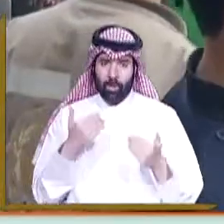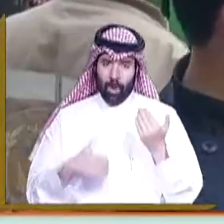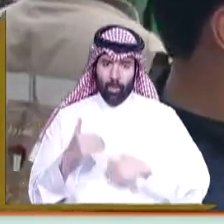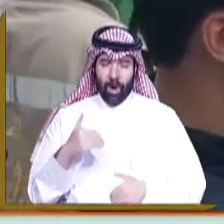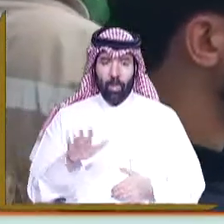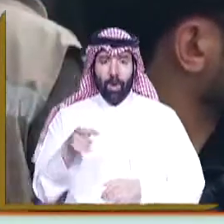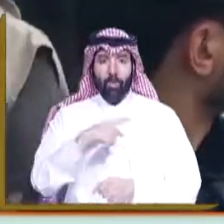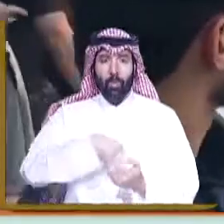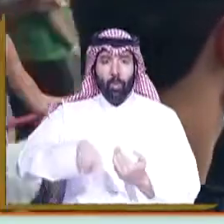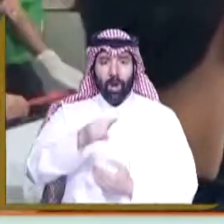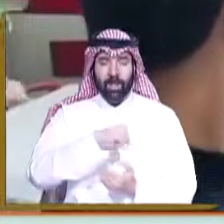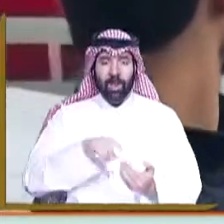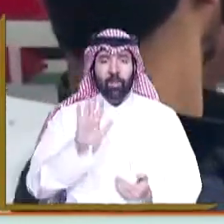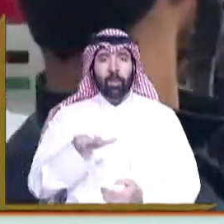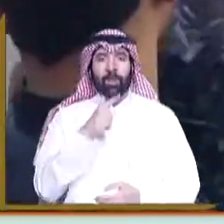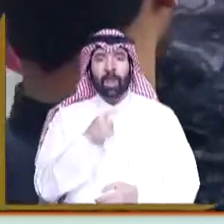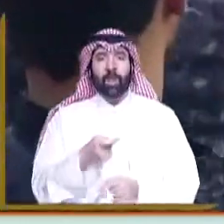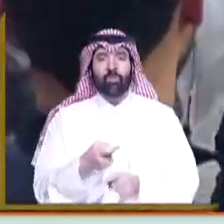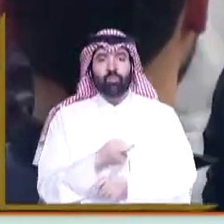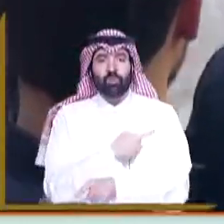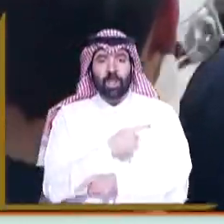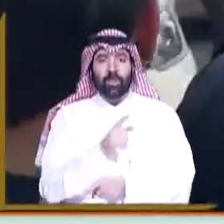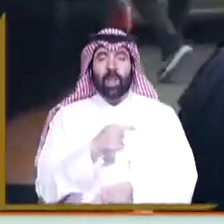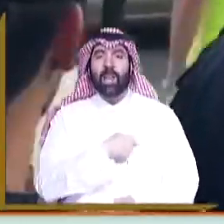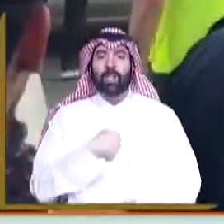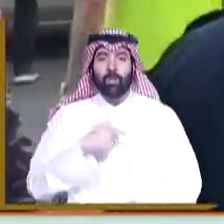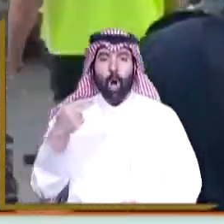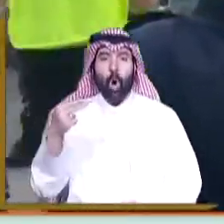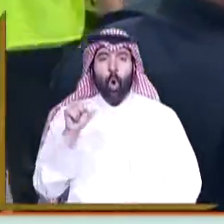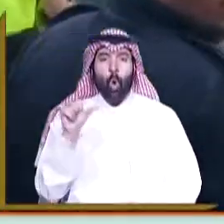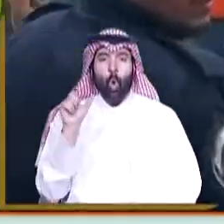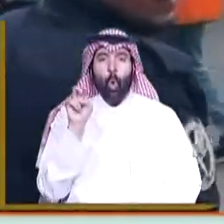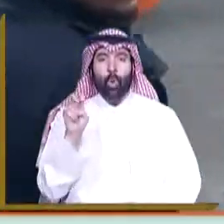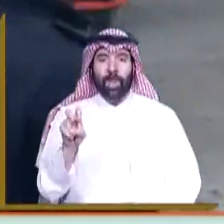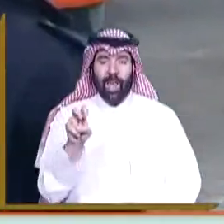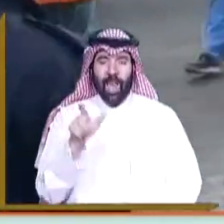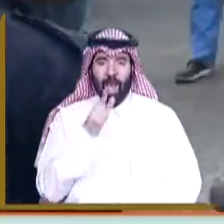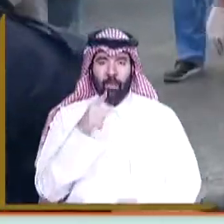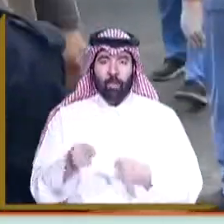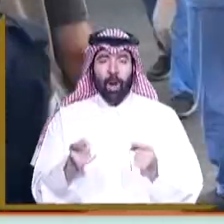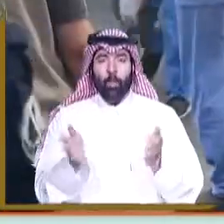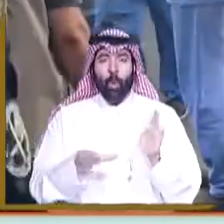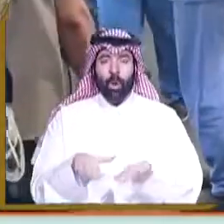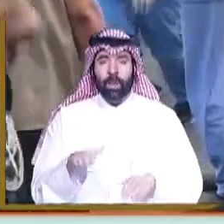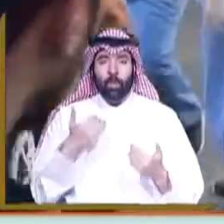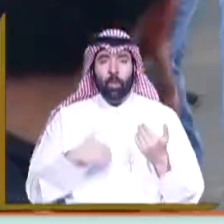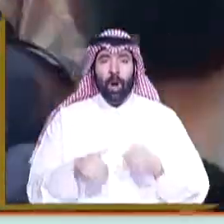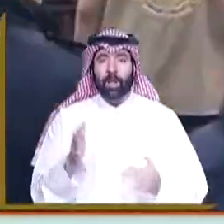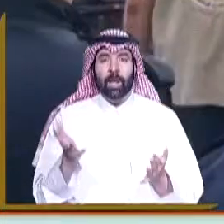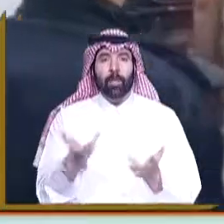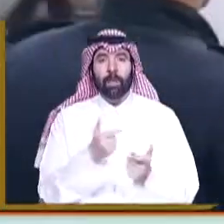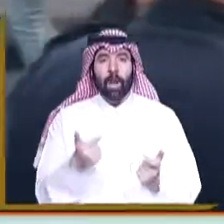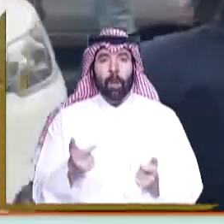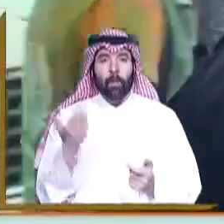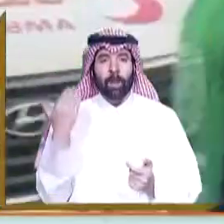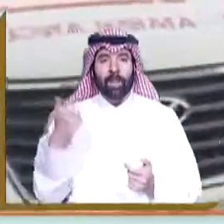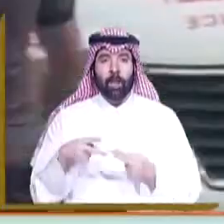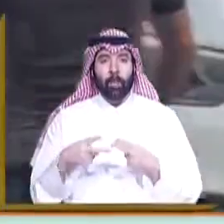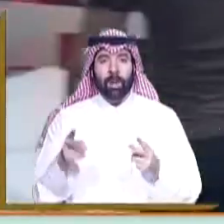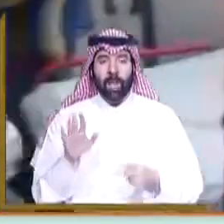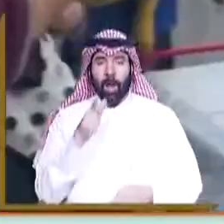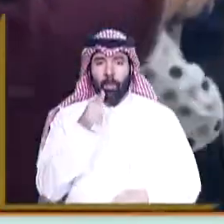محيط مستشفى العودة في جباليا شمال القطاع، فيما ارتفع عدد القتلى منذ بدء العدوان على القطاع إلى أكثر